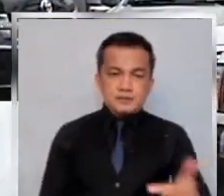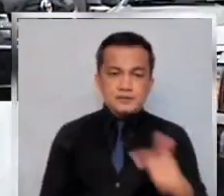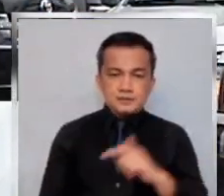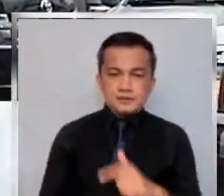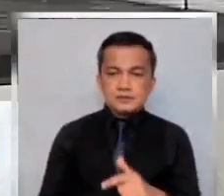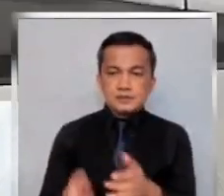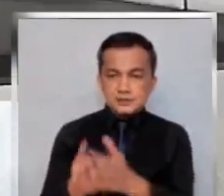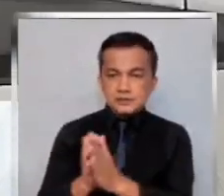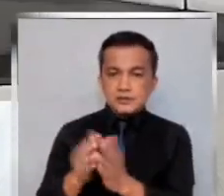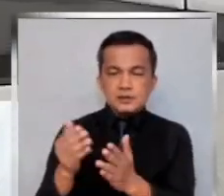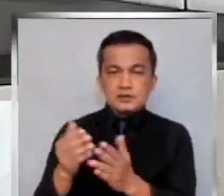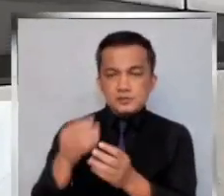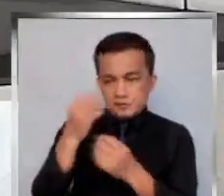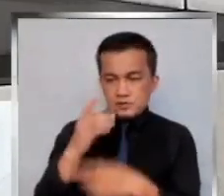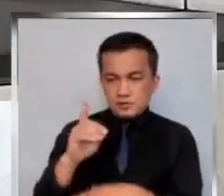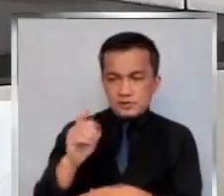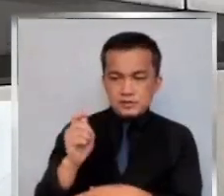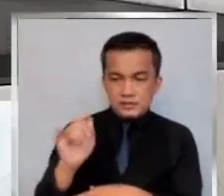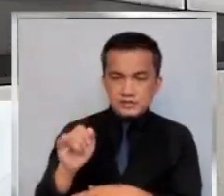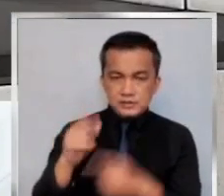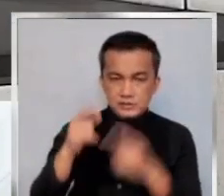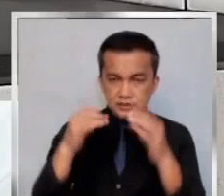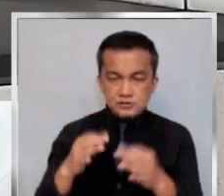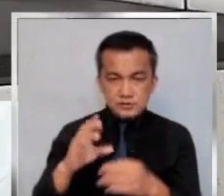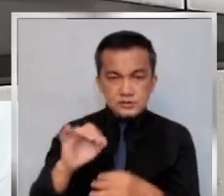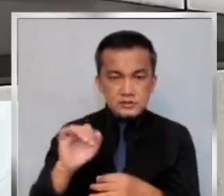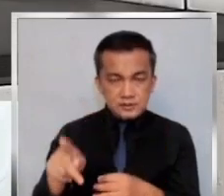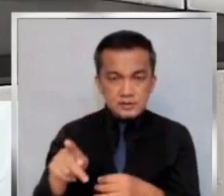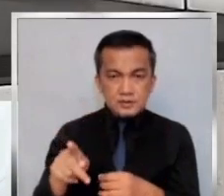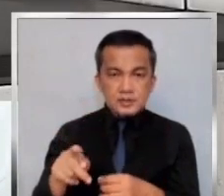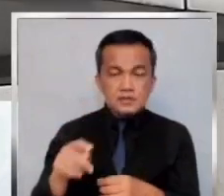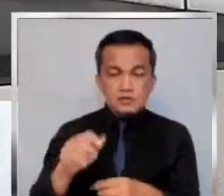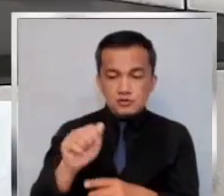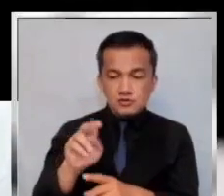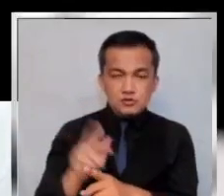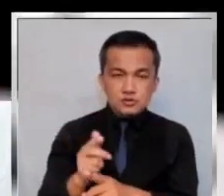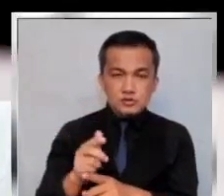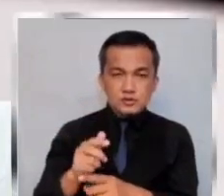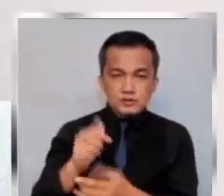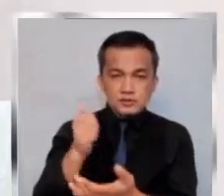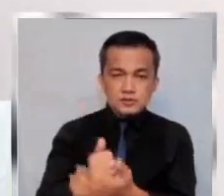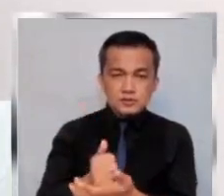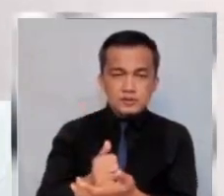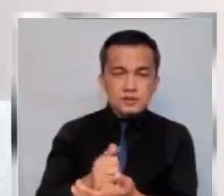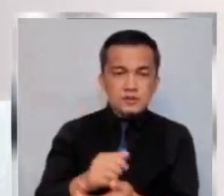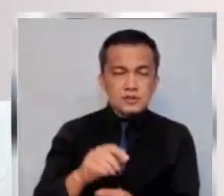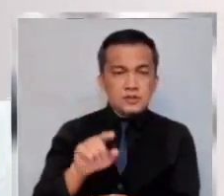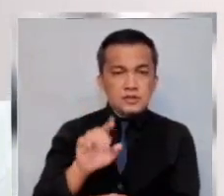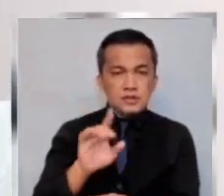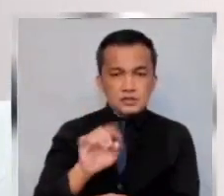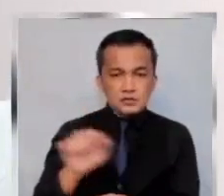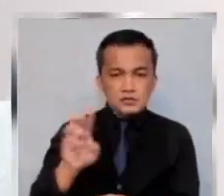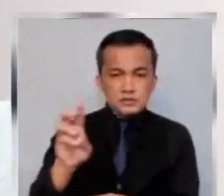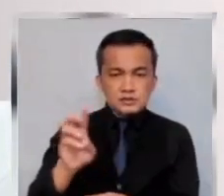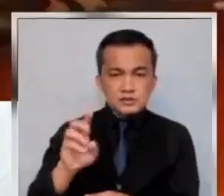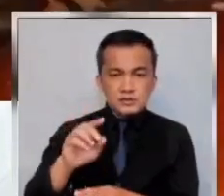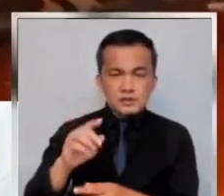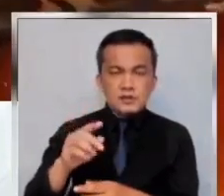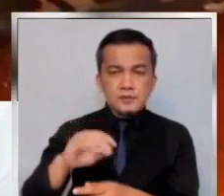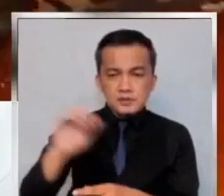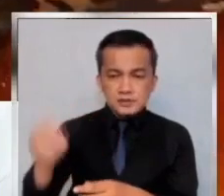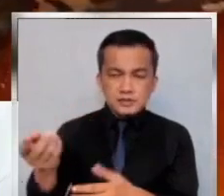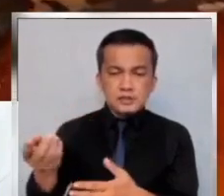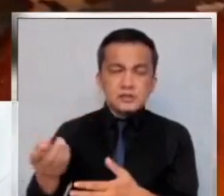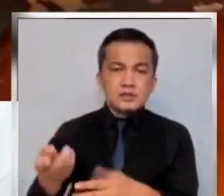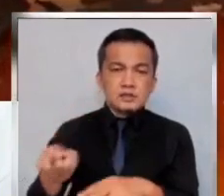ng CSAP. Nitong Agosto lang, inaprubahan ng DTI ang 3-6% na taas presyo sa suggested retail price ng 67